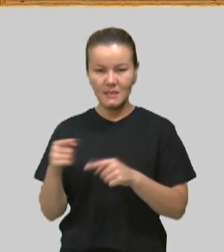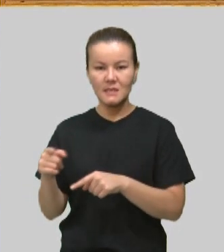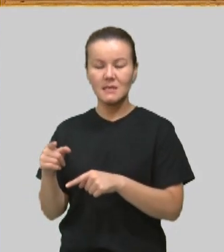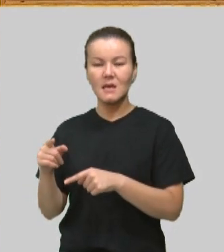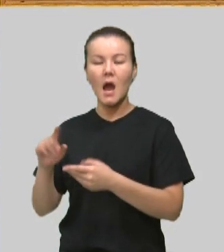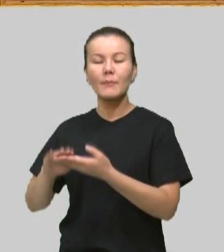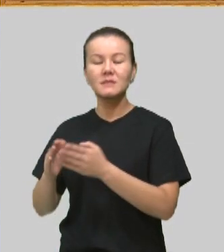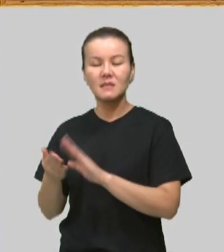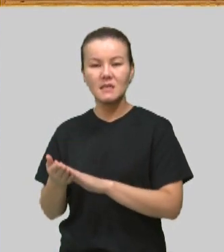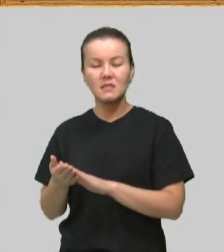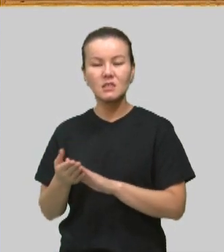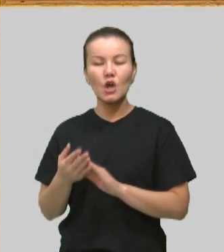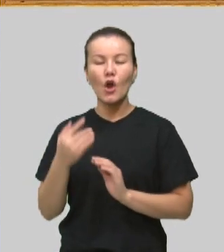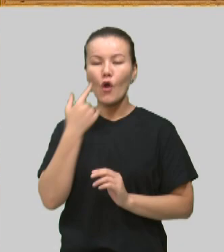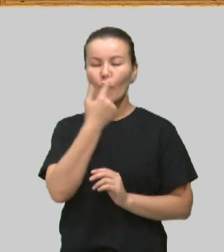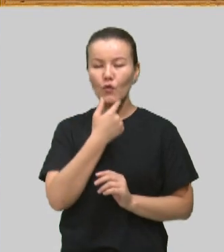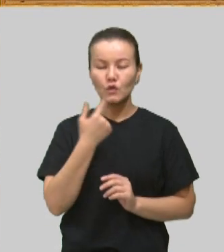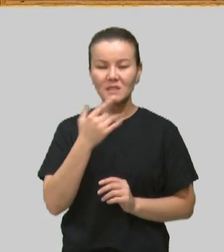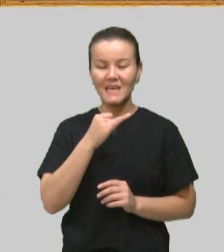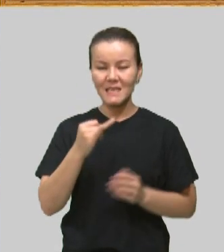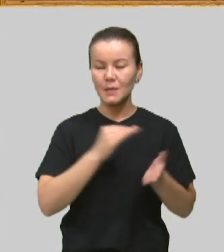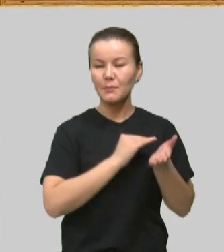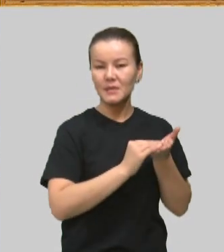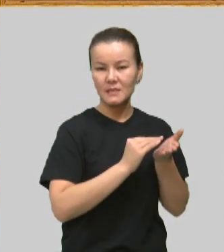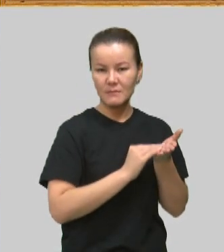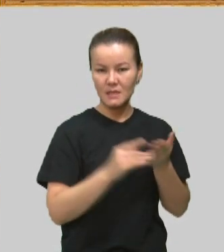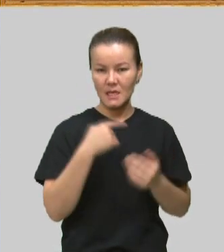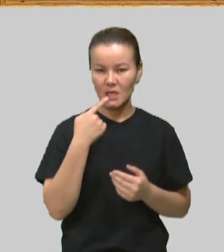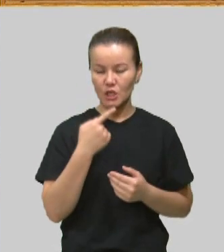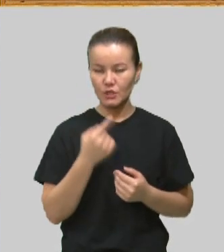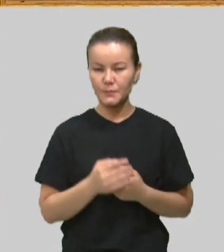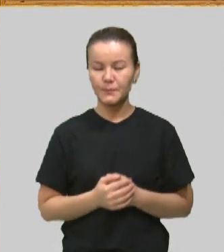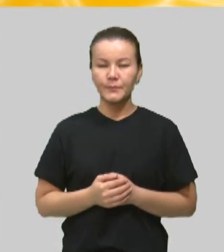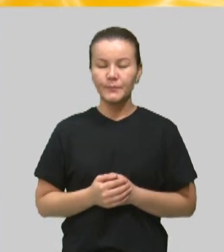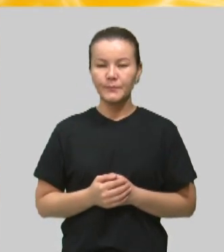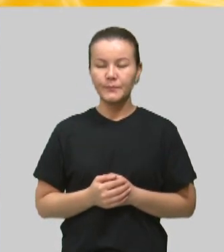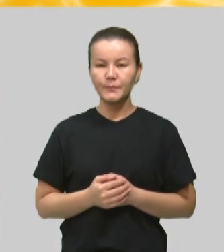в устной и письменной речи.